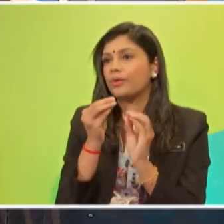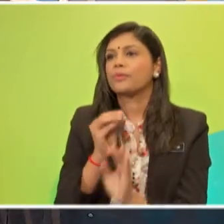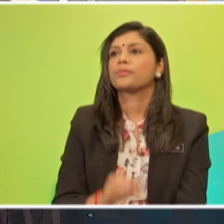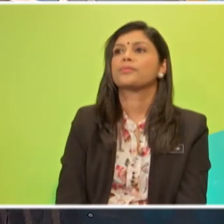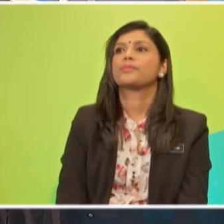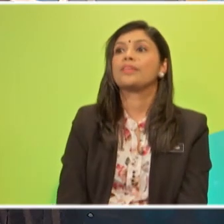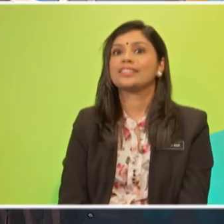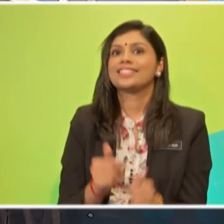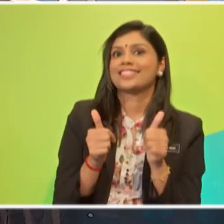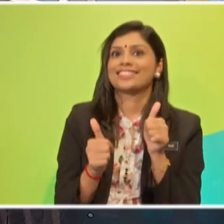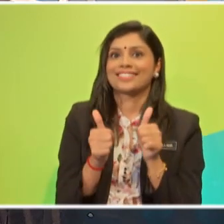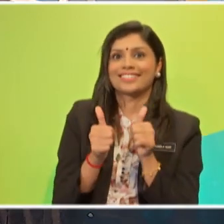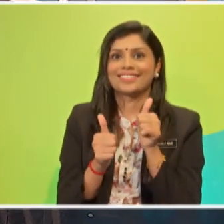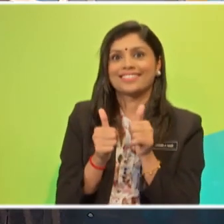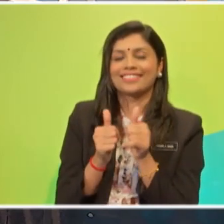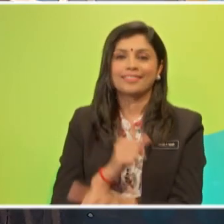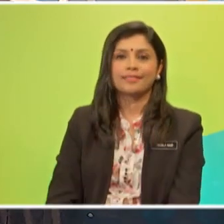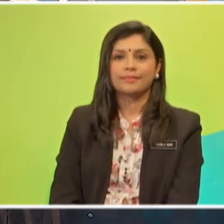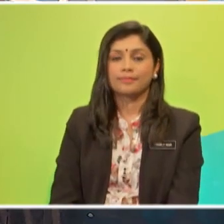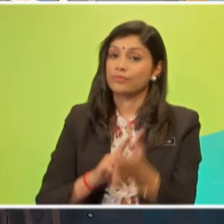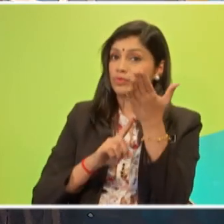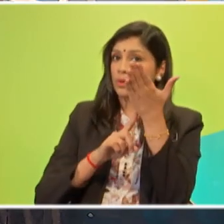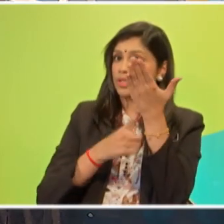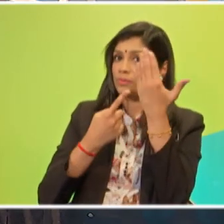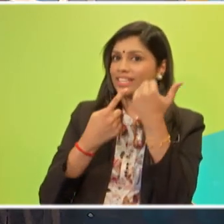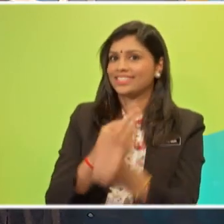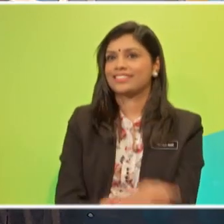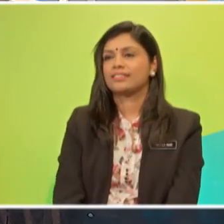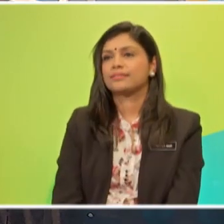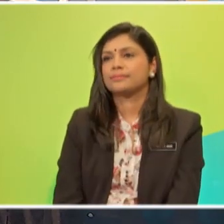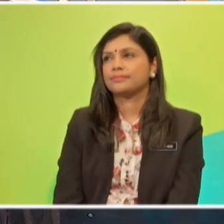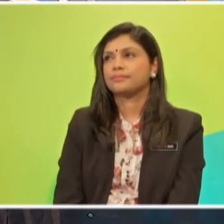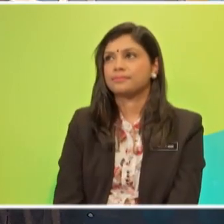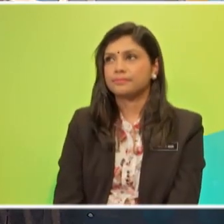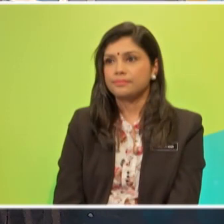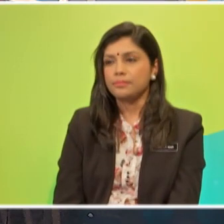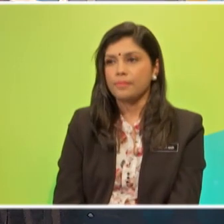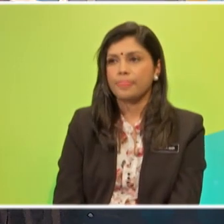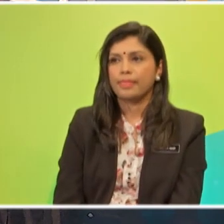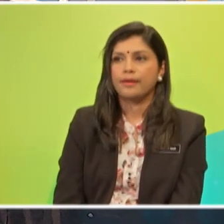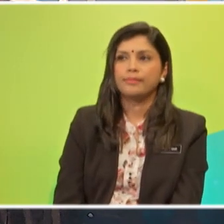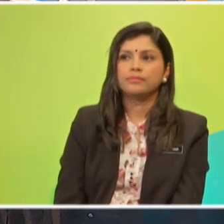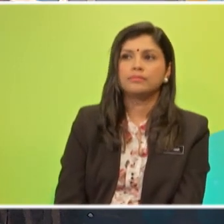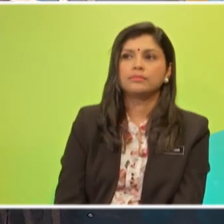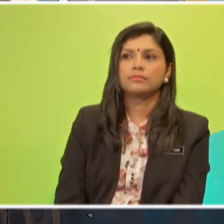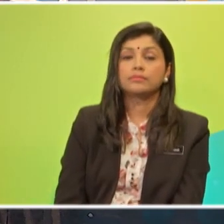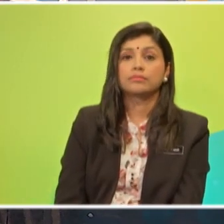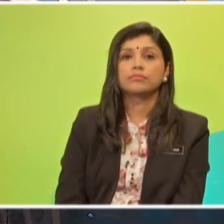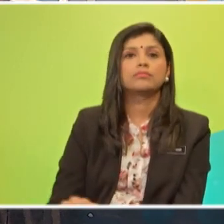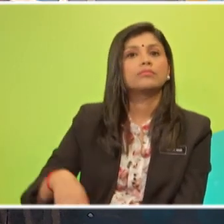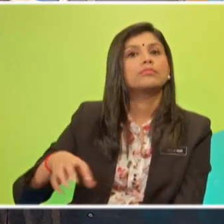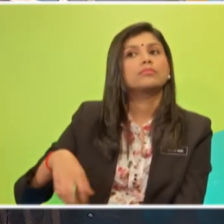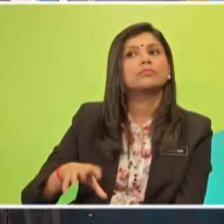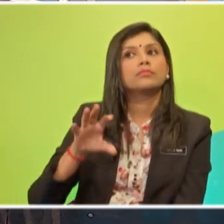betul. Seronoknya. Okey cikgu, jom kita mula. Jom. Okey, cuma boleh mula ambil Nombor yang ada dalam ni. Okey. Saya cuba gerak